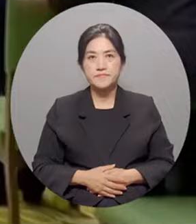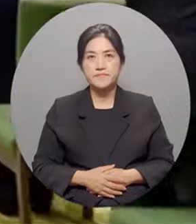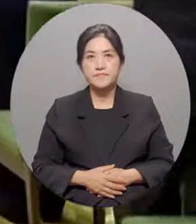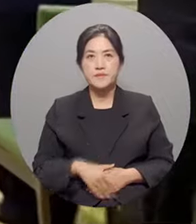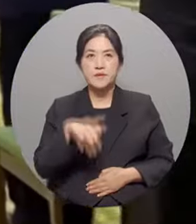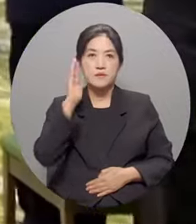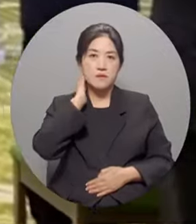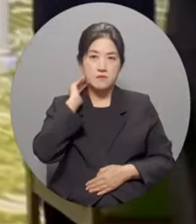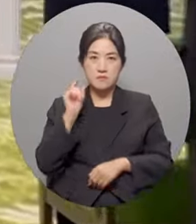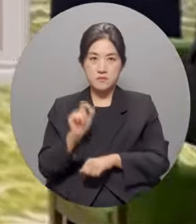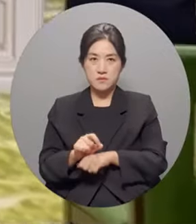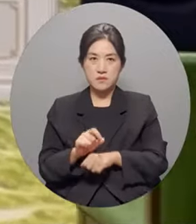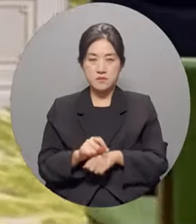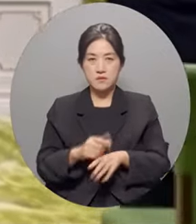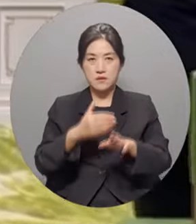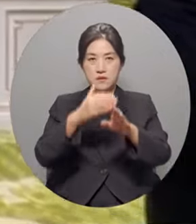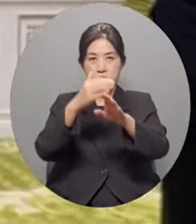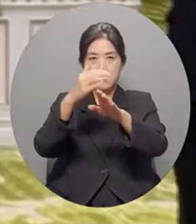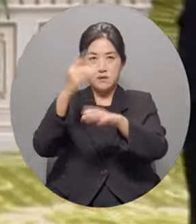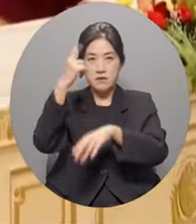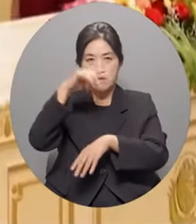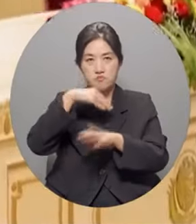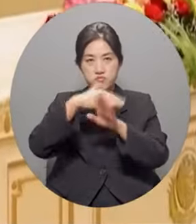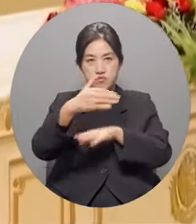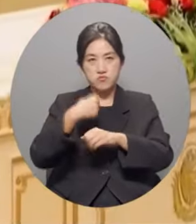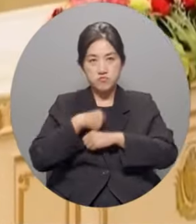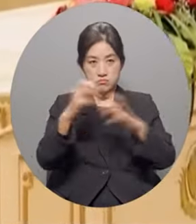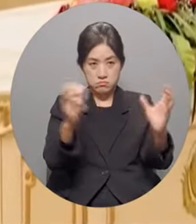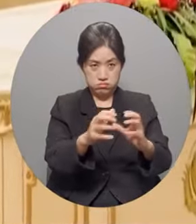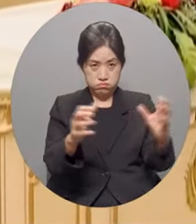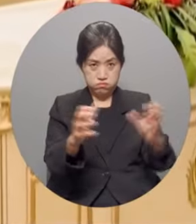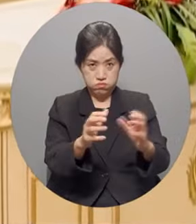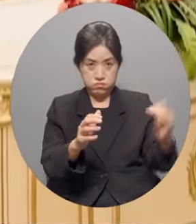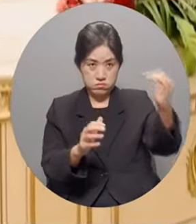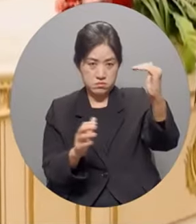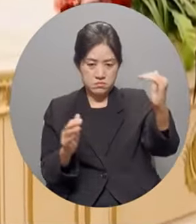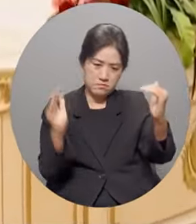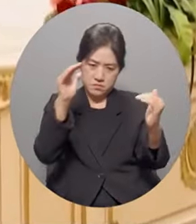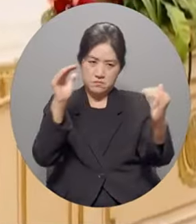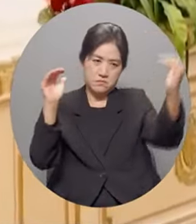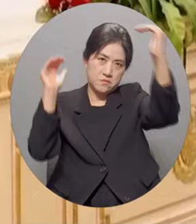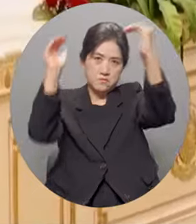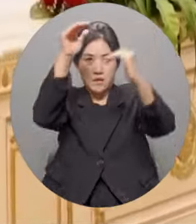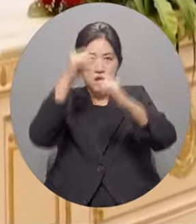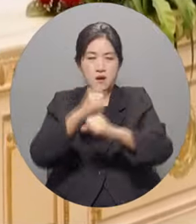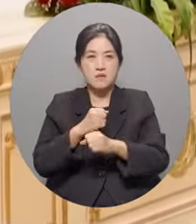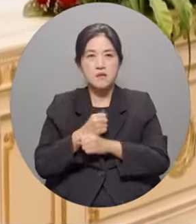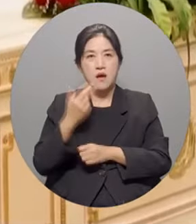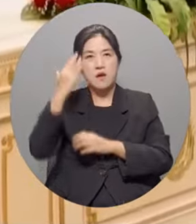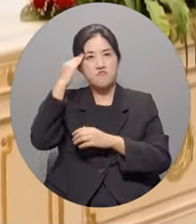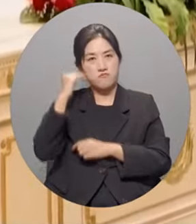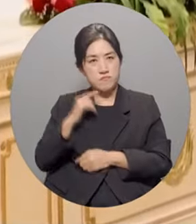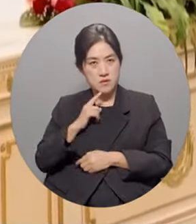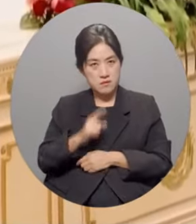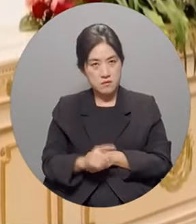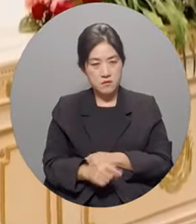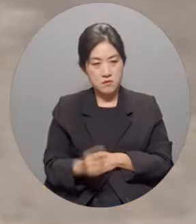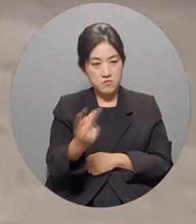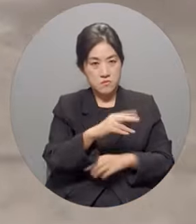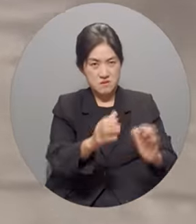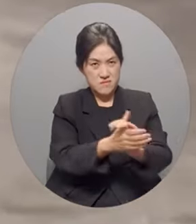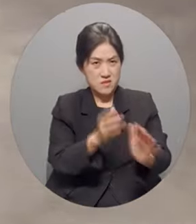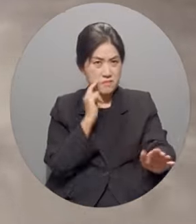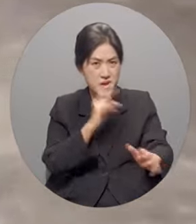대통령실은 러북 군사 협력에 강도에 맞춰 단계적 조치를 취하겠다 양국의 협력이 지나치다